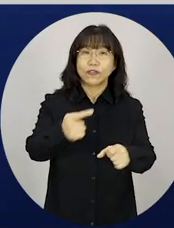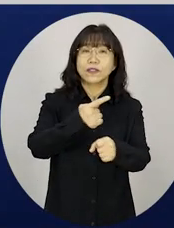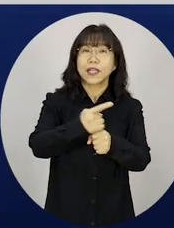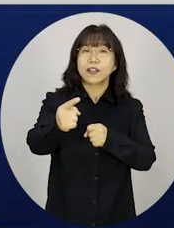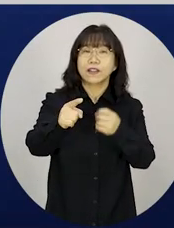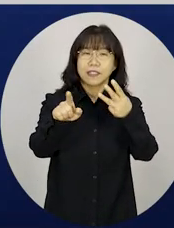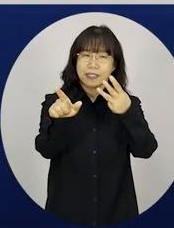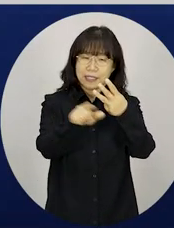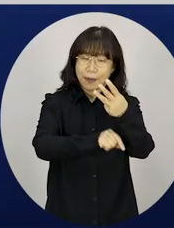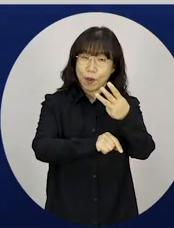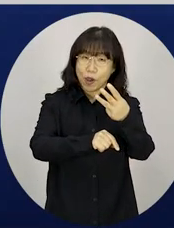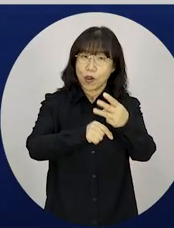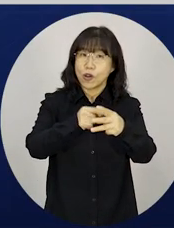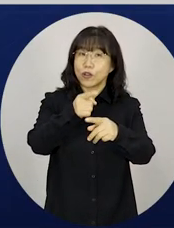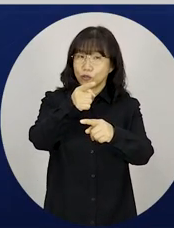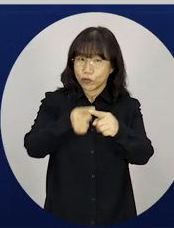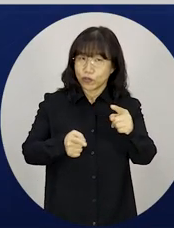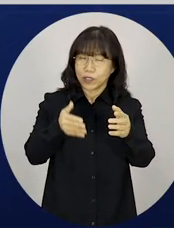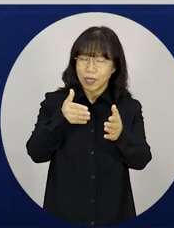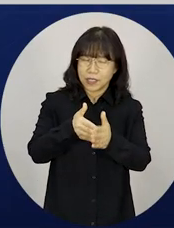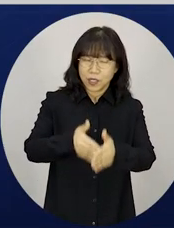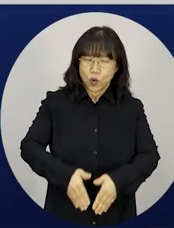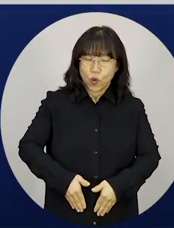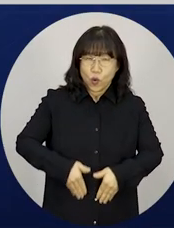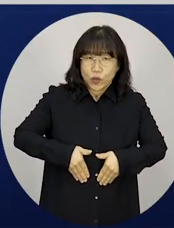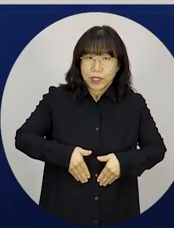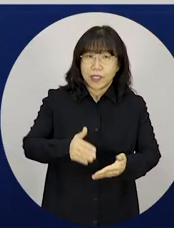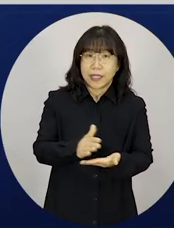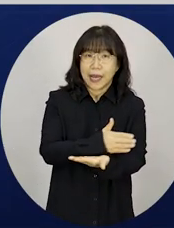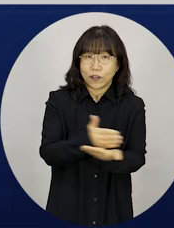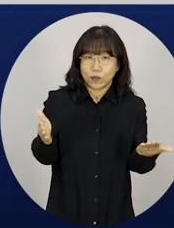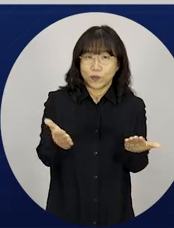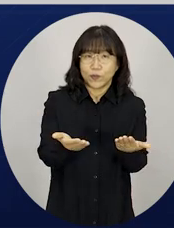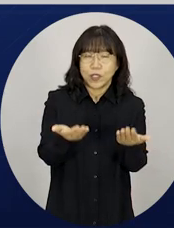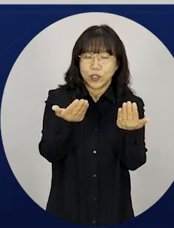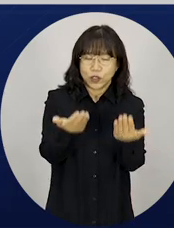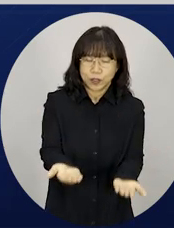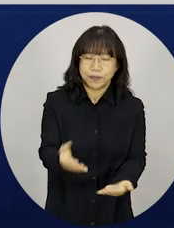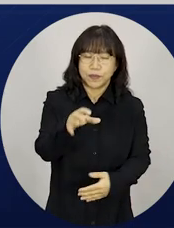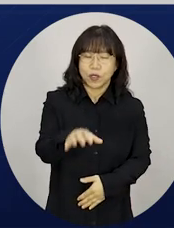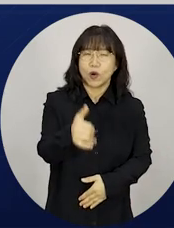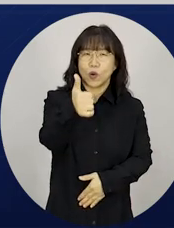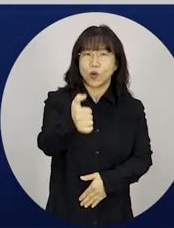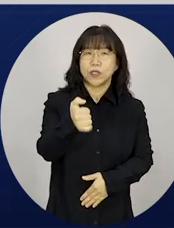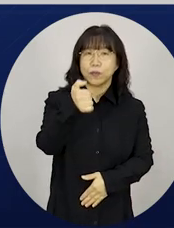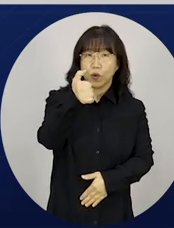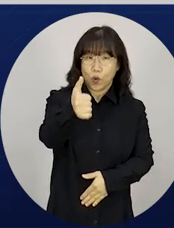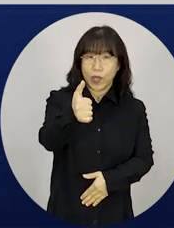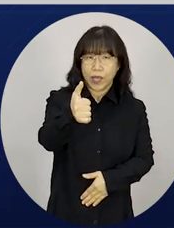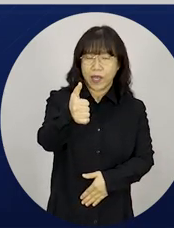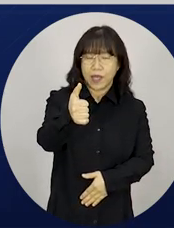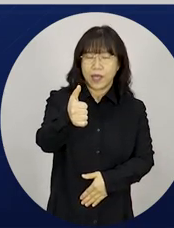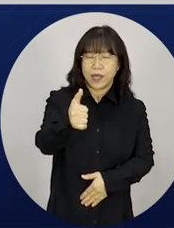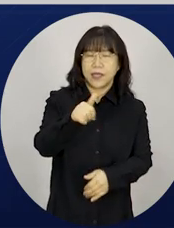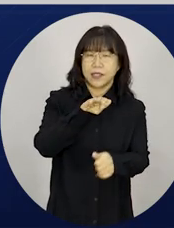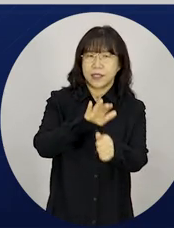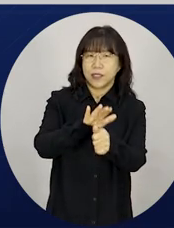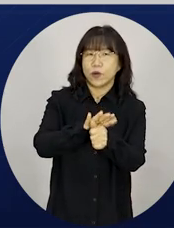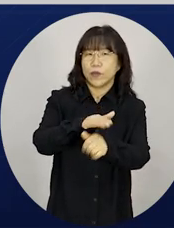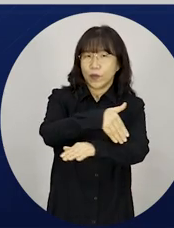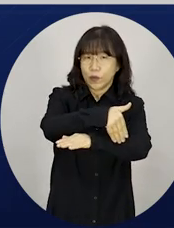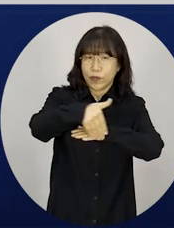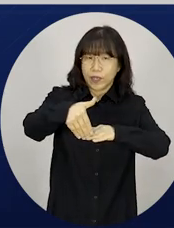강서구가 내년 3월 중순까지 온기 나눔쉼터 55개소를 운영하며 국민들의 따뜻한 겨울나기를